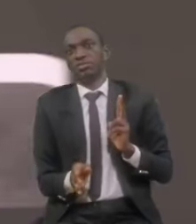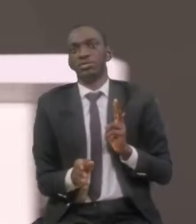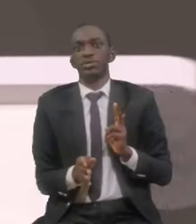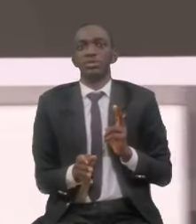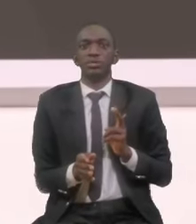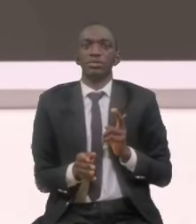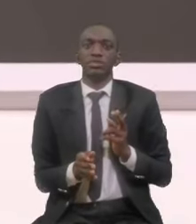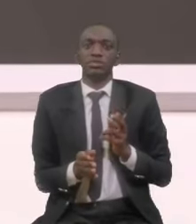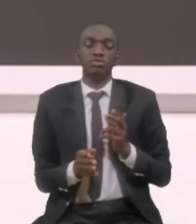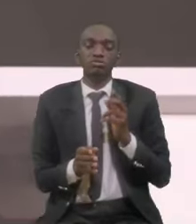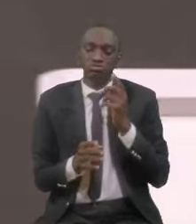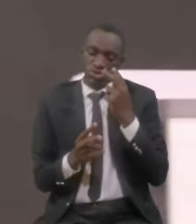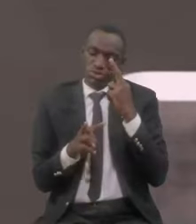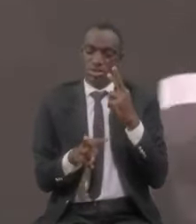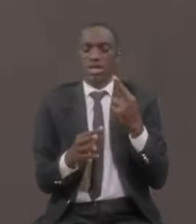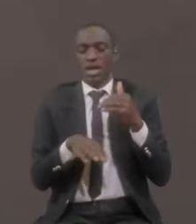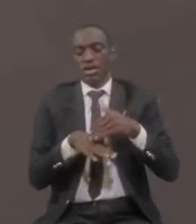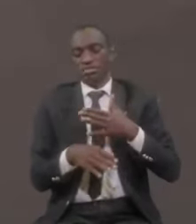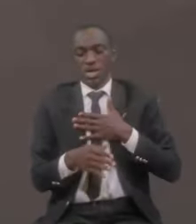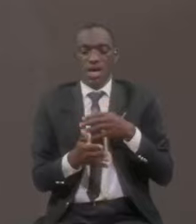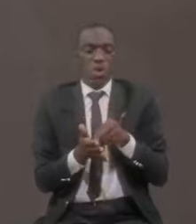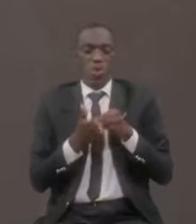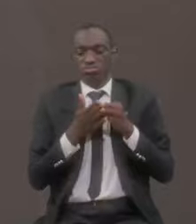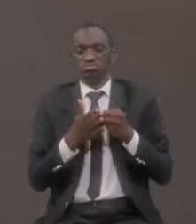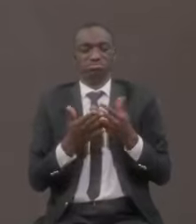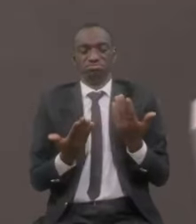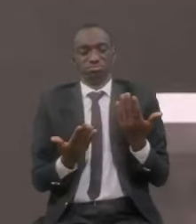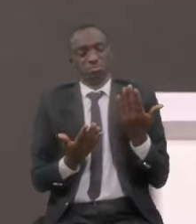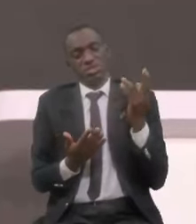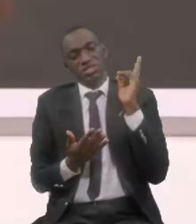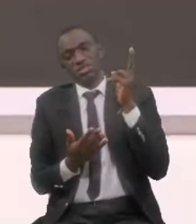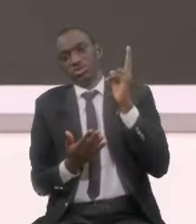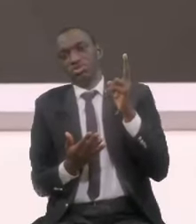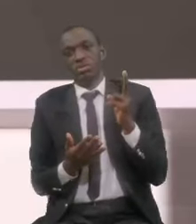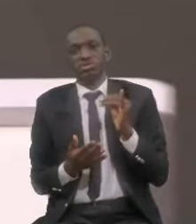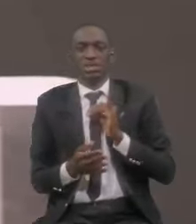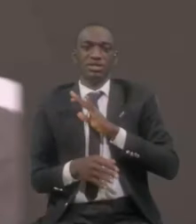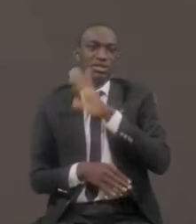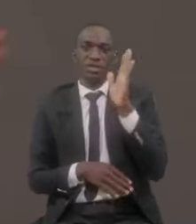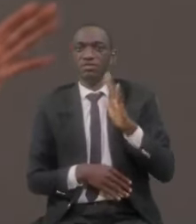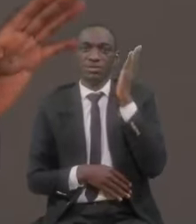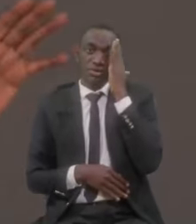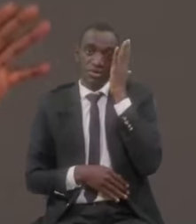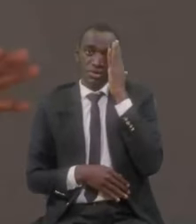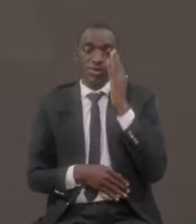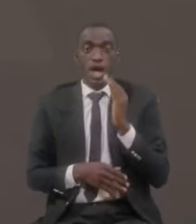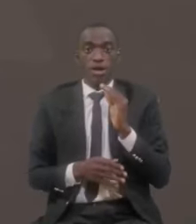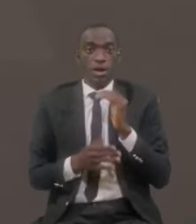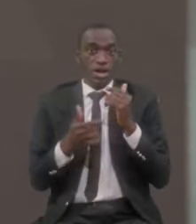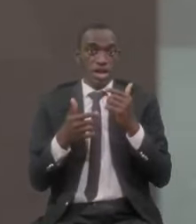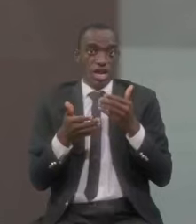En regardant mon niveau à moi, je n'ai jamais su. Je parle, disons par exemple maintenant,